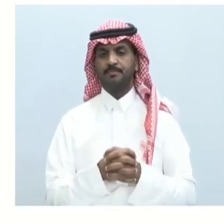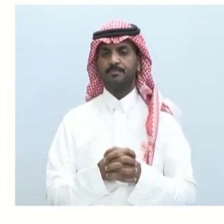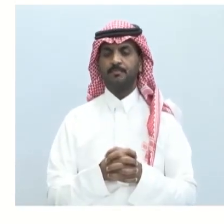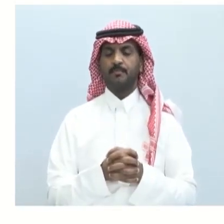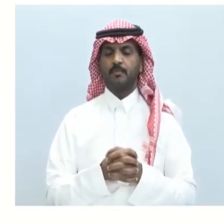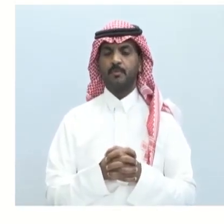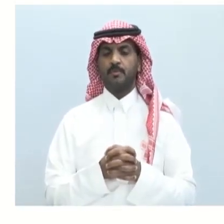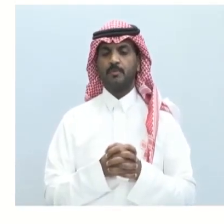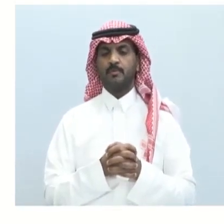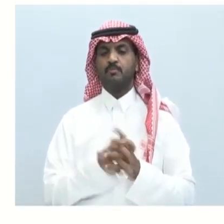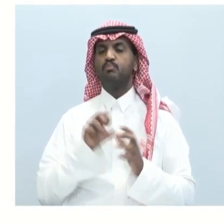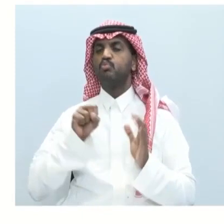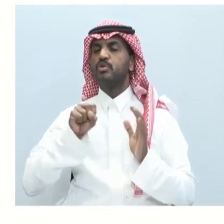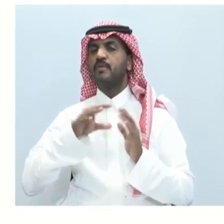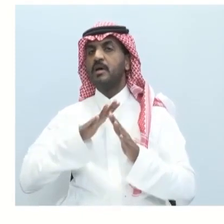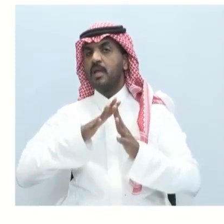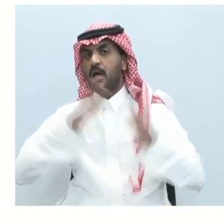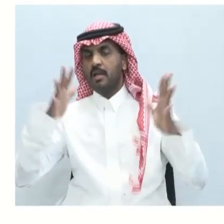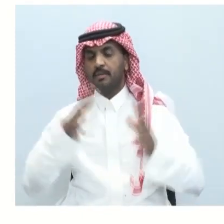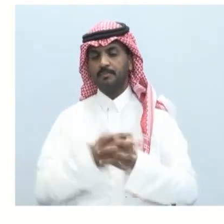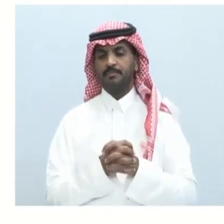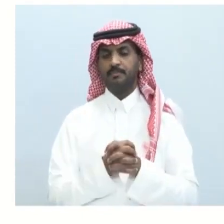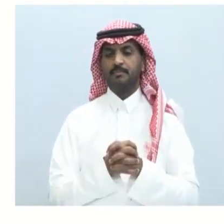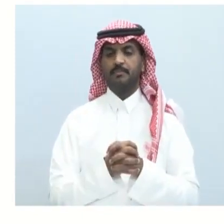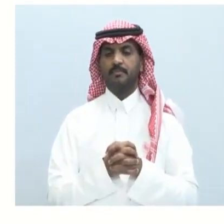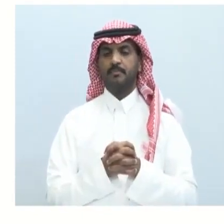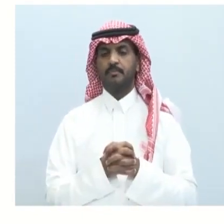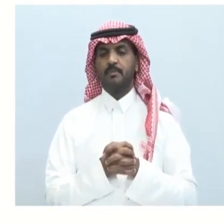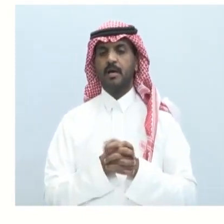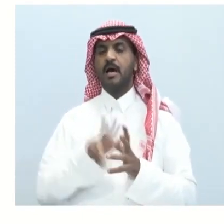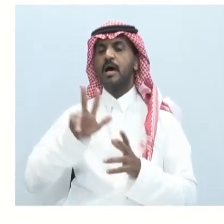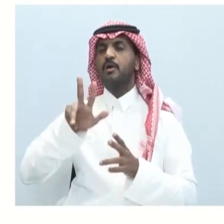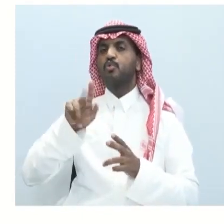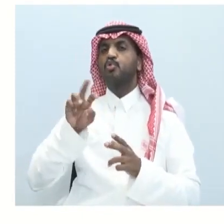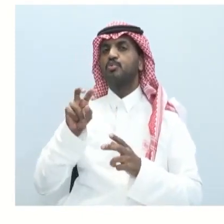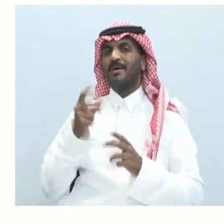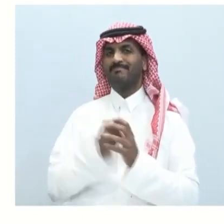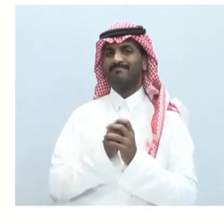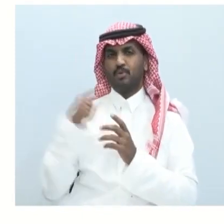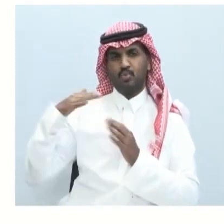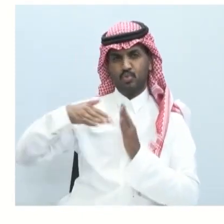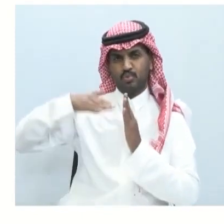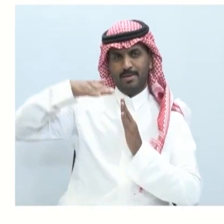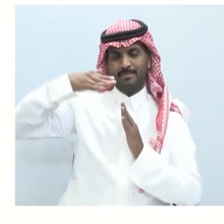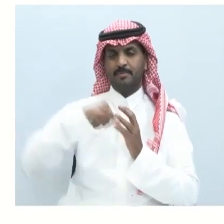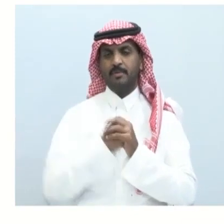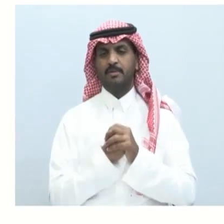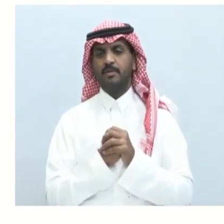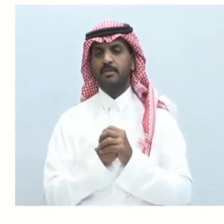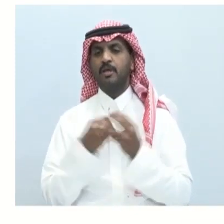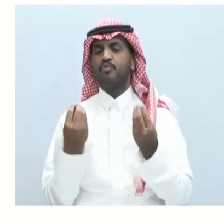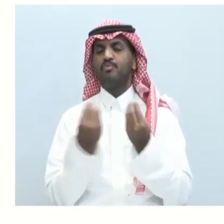هنا ايضا لدينا مصنفات اعلى كما نلاحظ الرتبه ما هي الرتبه الرتبه